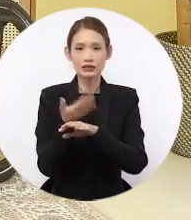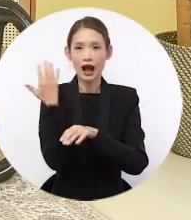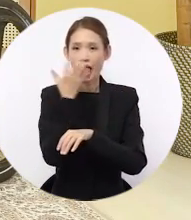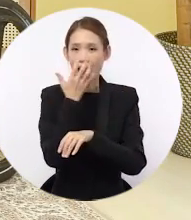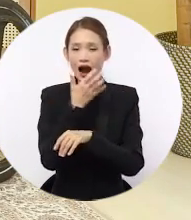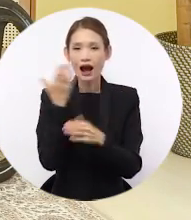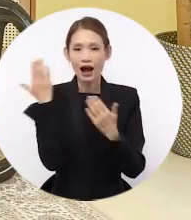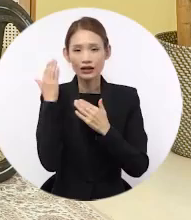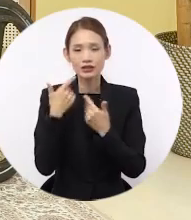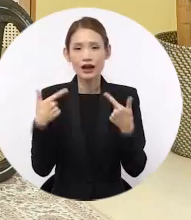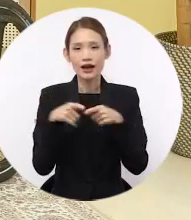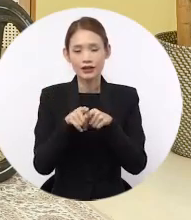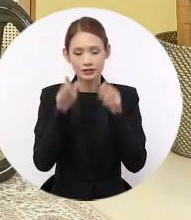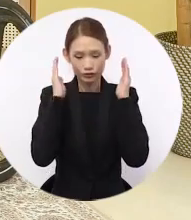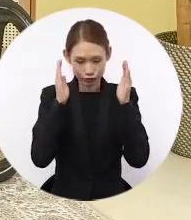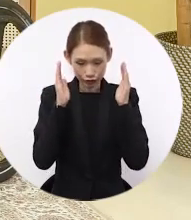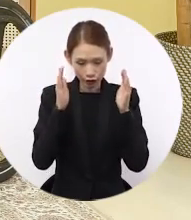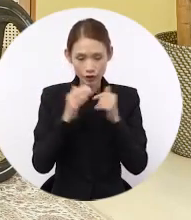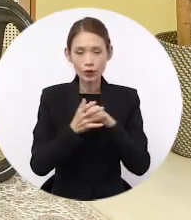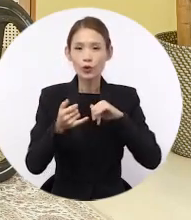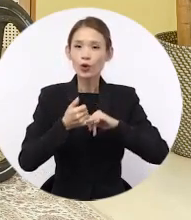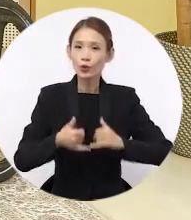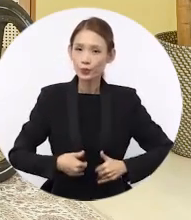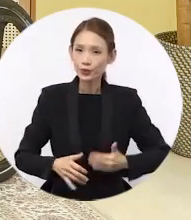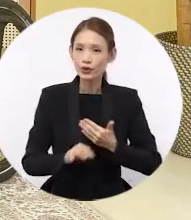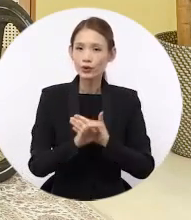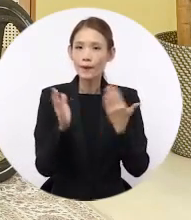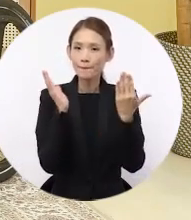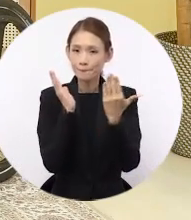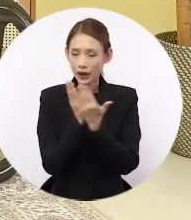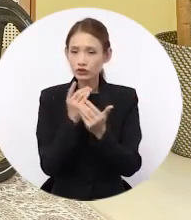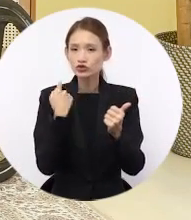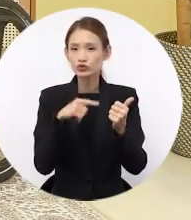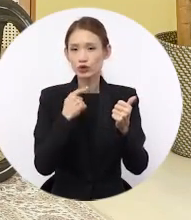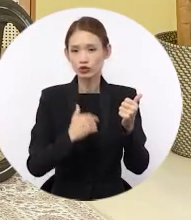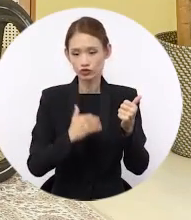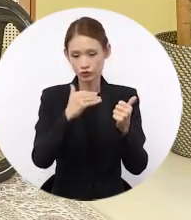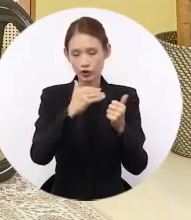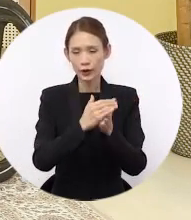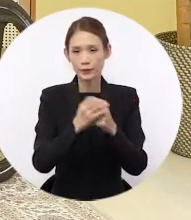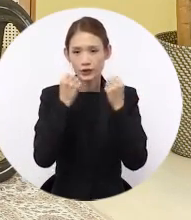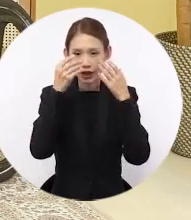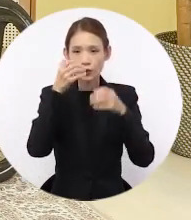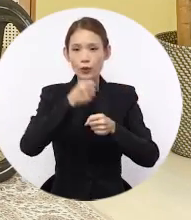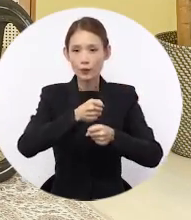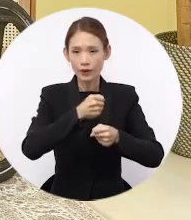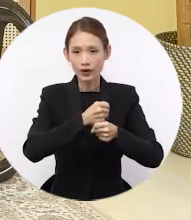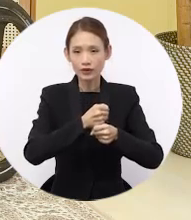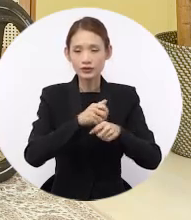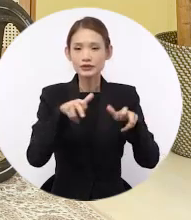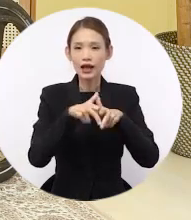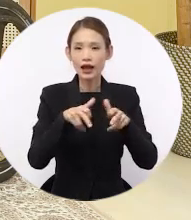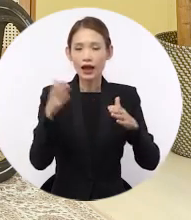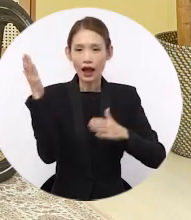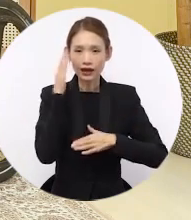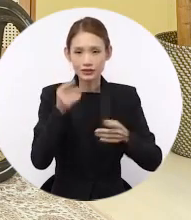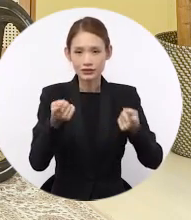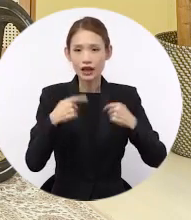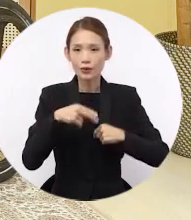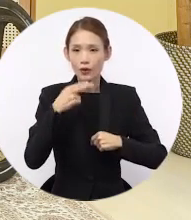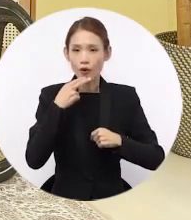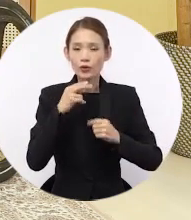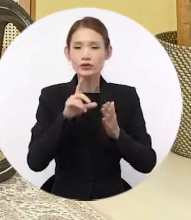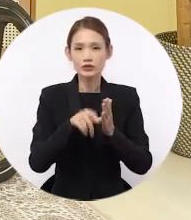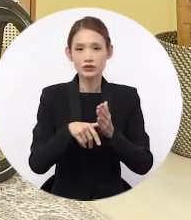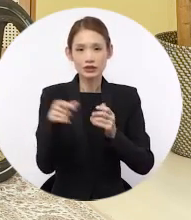비장애 학생들이 듣는 수업들도 함께 듣고 또 필요하다면 맞춤형 수업들을 개설해가지고 장애 학생들이 참여하기 어려운 수업이